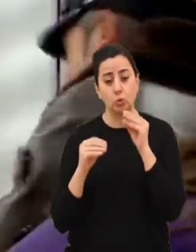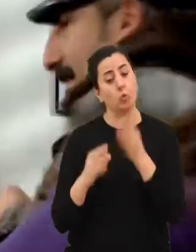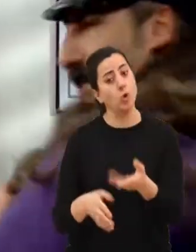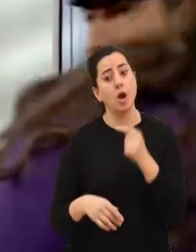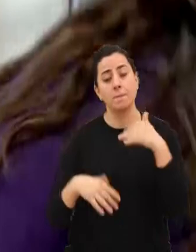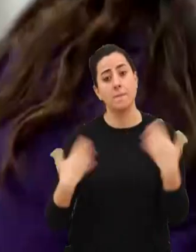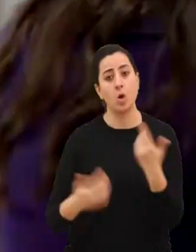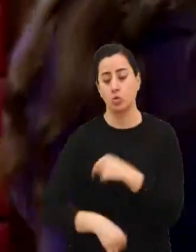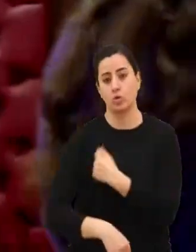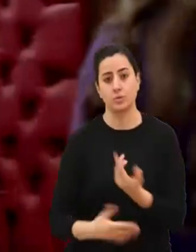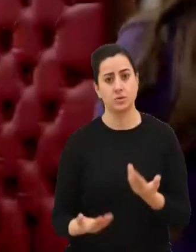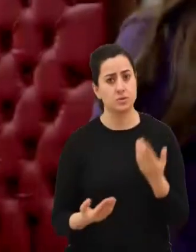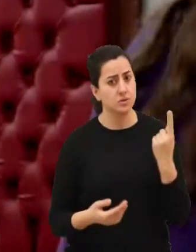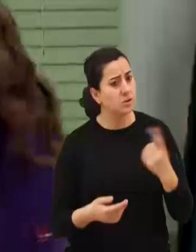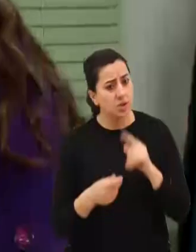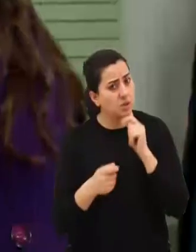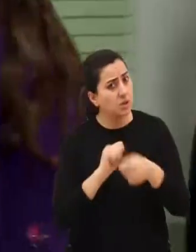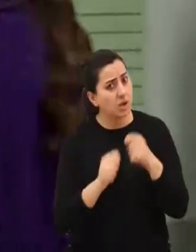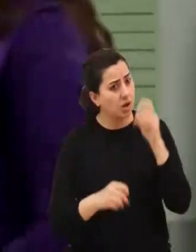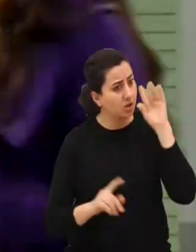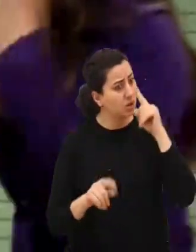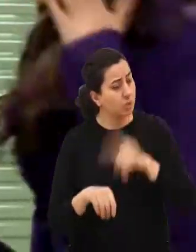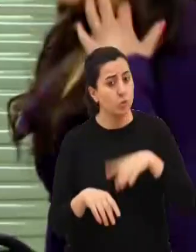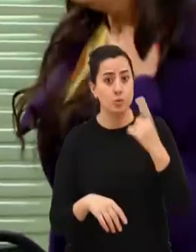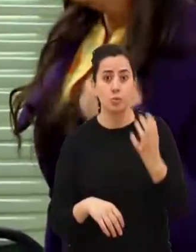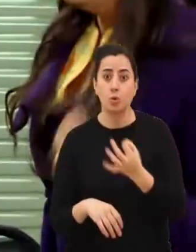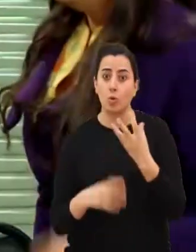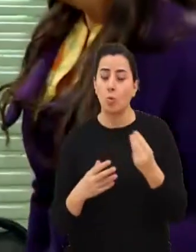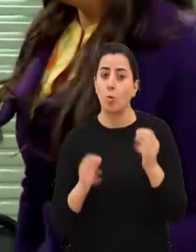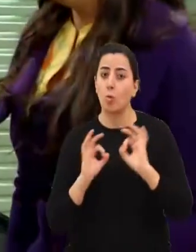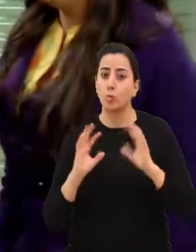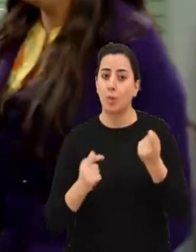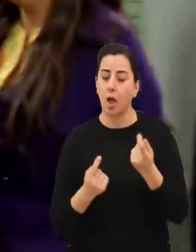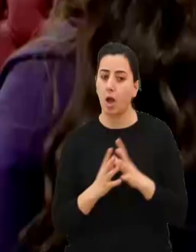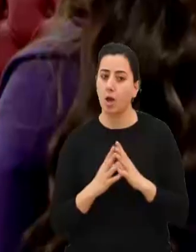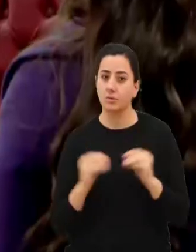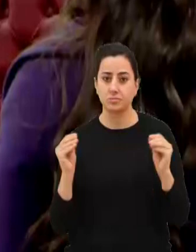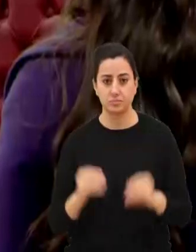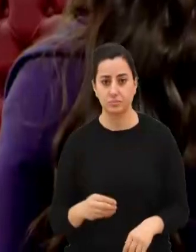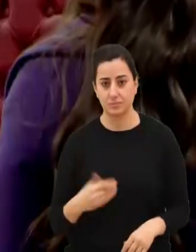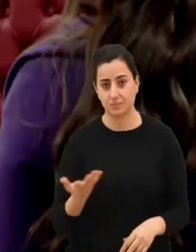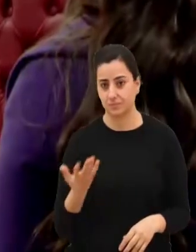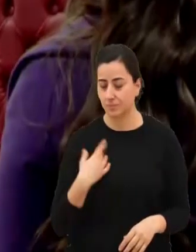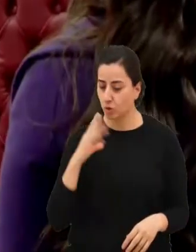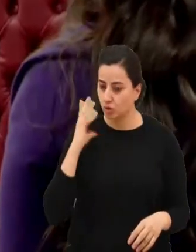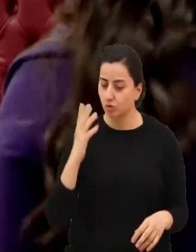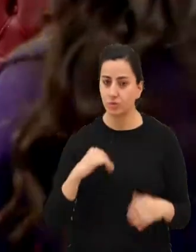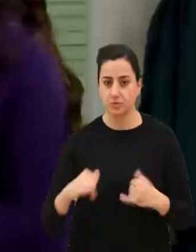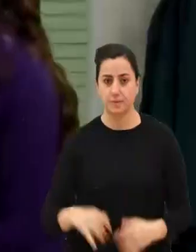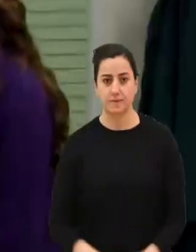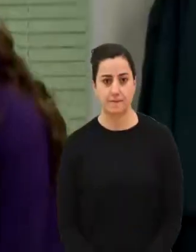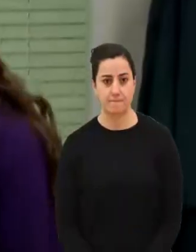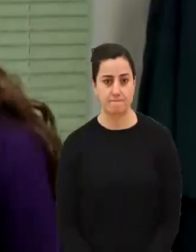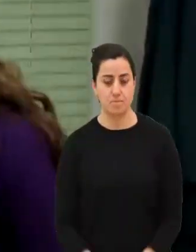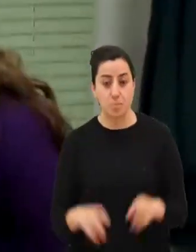kocan gitti tabii. Gitti kocan. Yenge sen nasıl yırttın artık? Yürat ne tut? 1 milyon 250 küsür bin lira ya. Az para değil. Sen de o haberi verecek yeri mi buldun şimdi peşin burada?